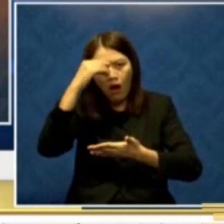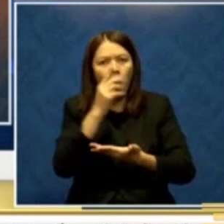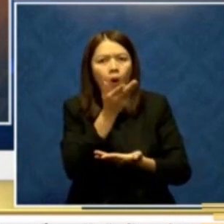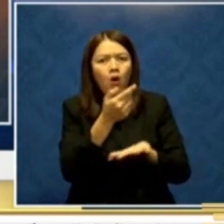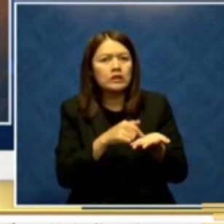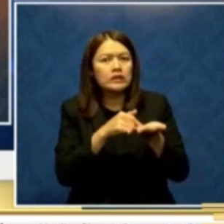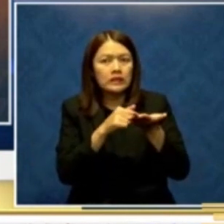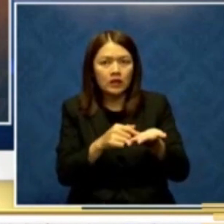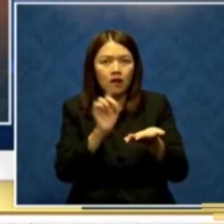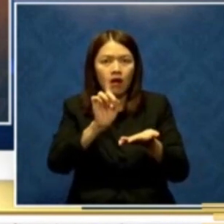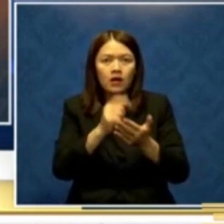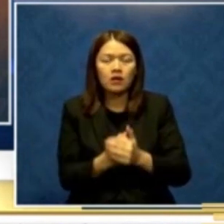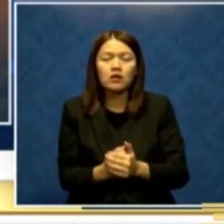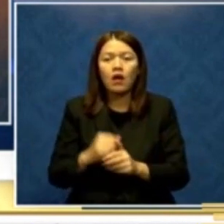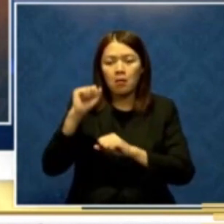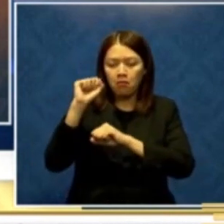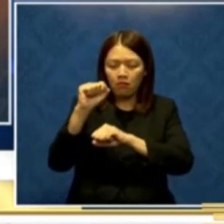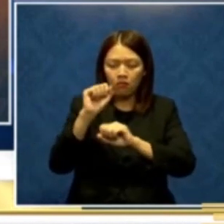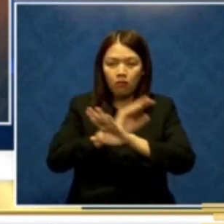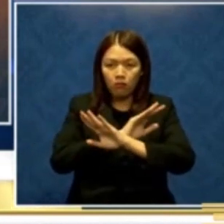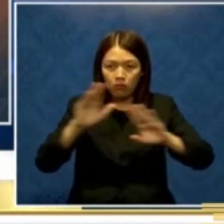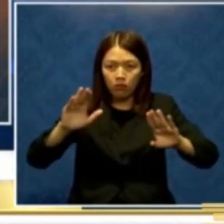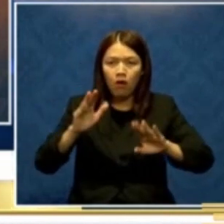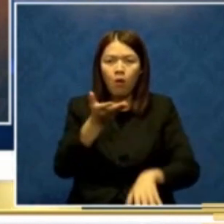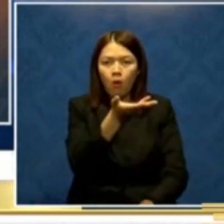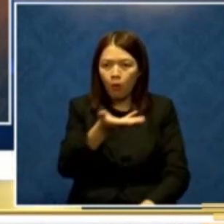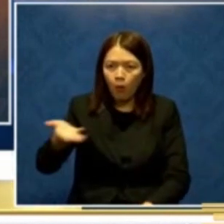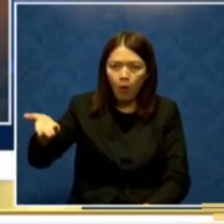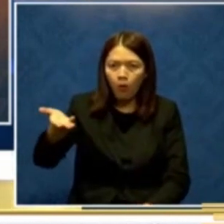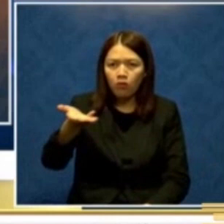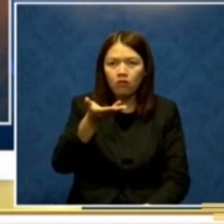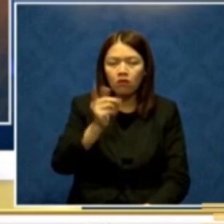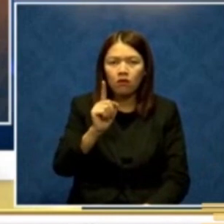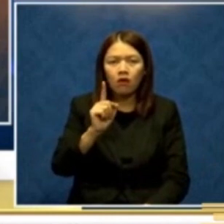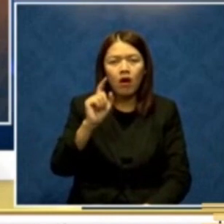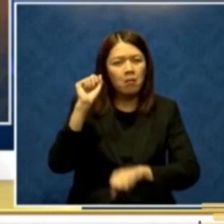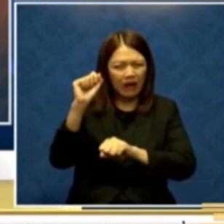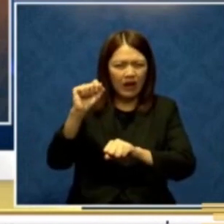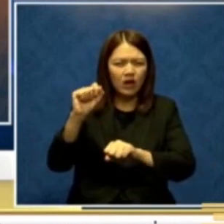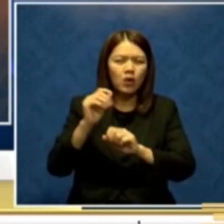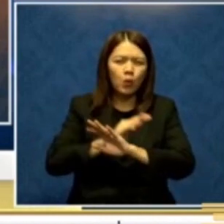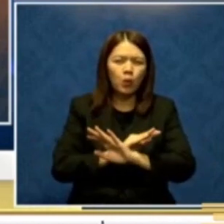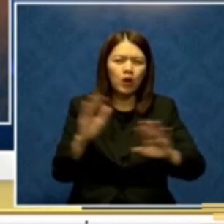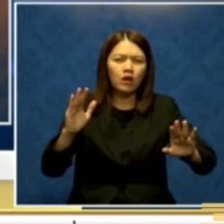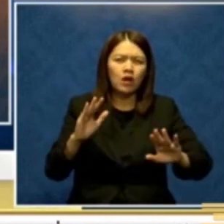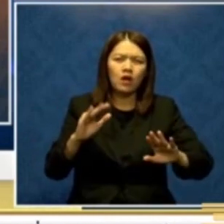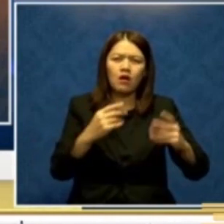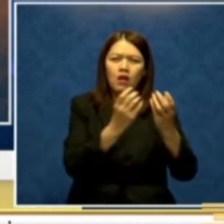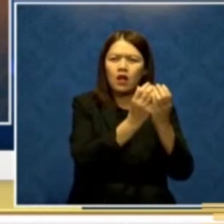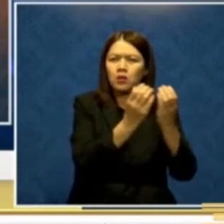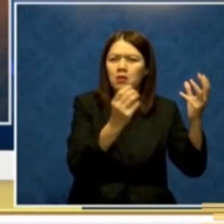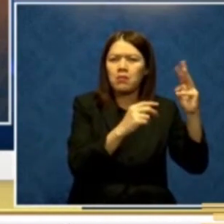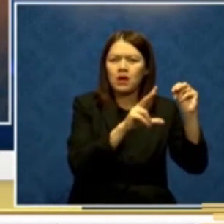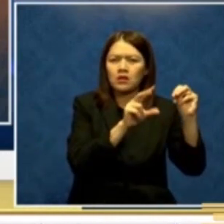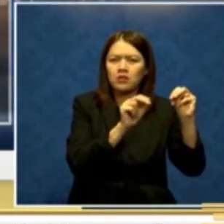เรีกร้องให้ปากาษยกเลิกปากาษดานกลาวขอ